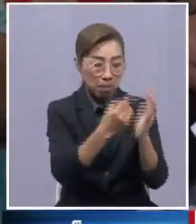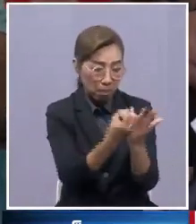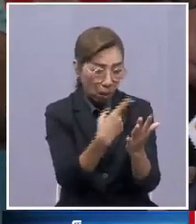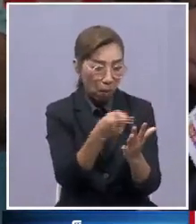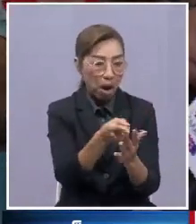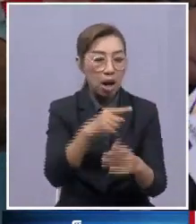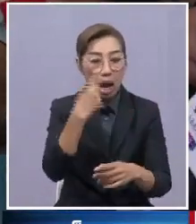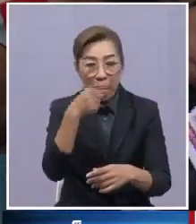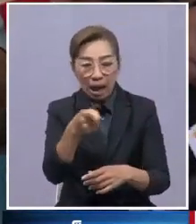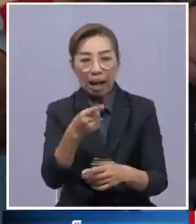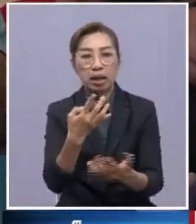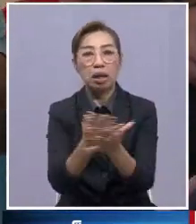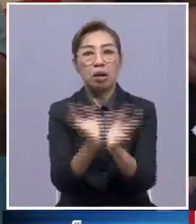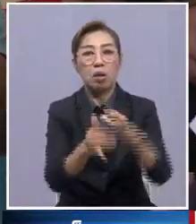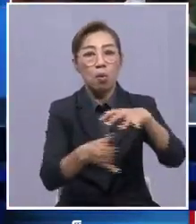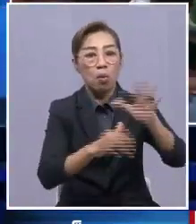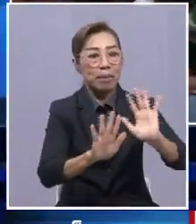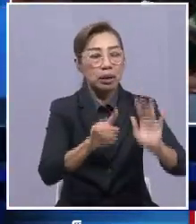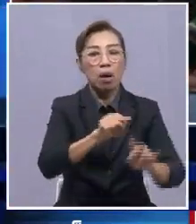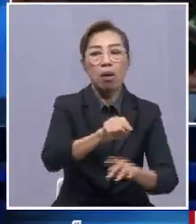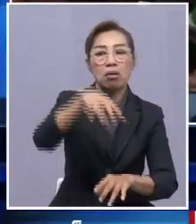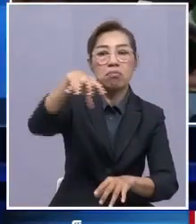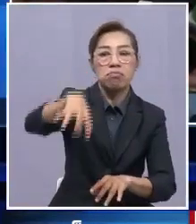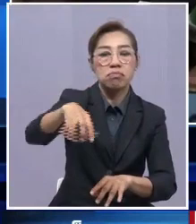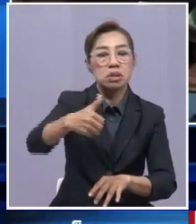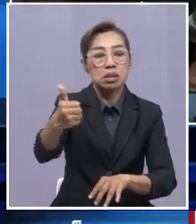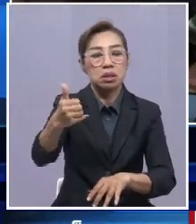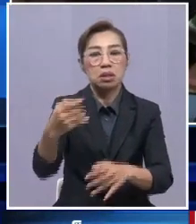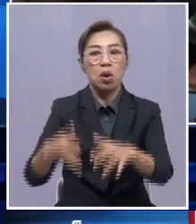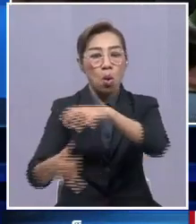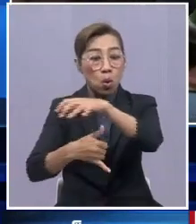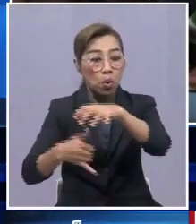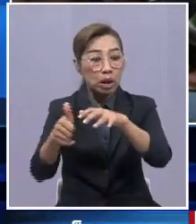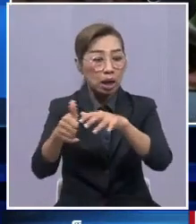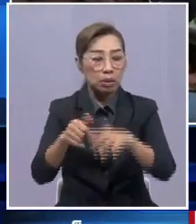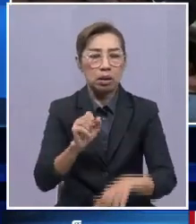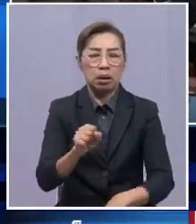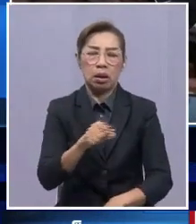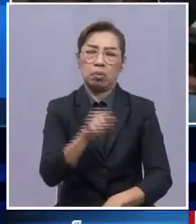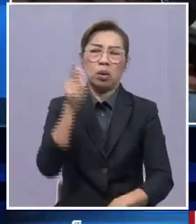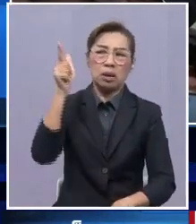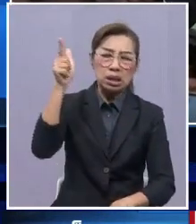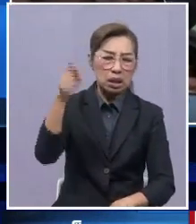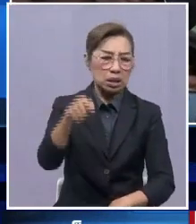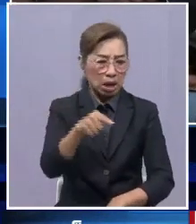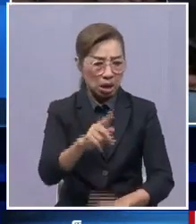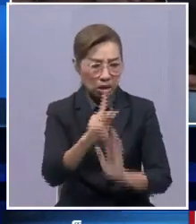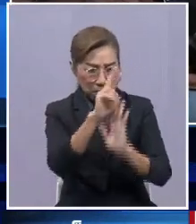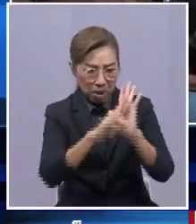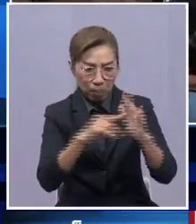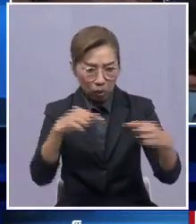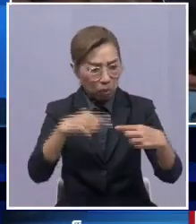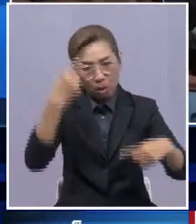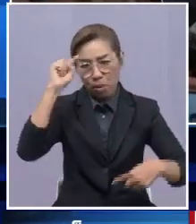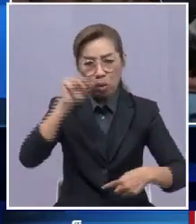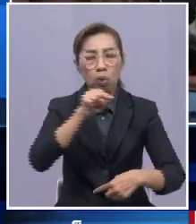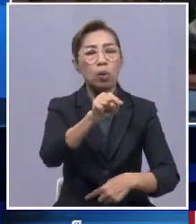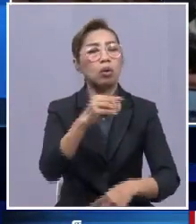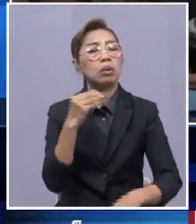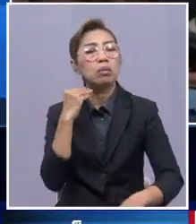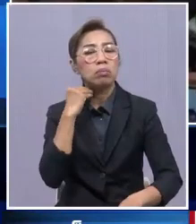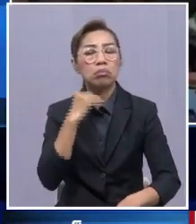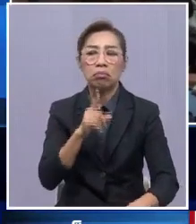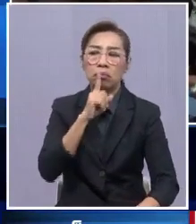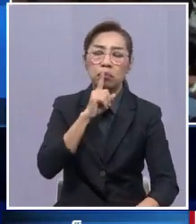ทักษิณจะได้รับการพิจารณาเข้าเงื่อนไขนี้หรือเปล่าแล้วการที่คุณชัยธวัฒน์ออกมาให้ความเห็นเนี่ยเหมือนมีการตั้ง